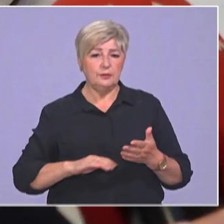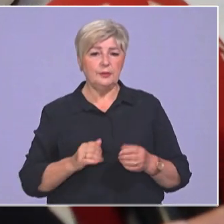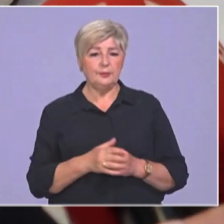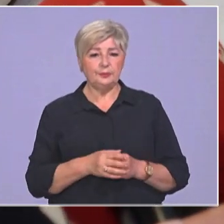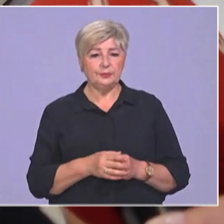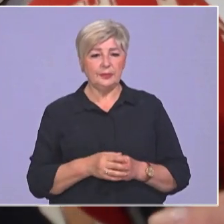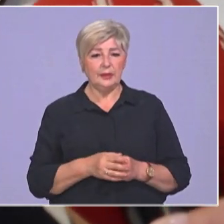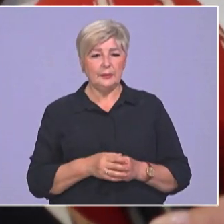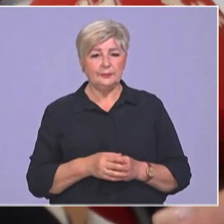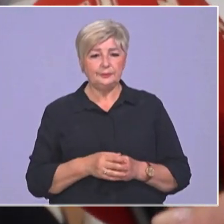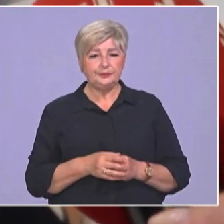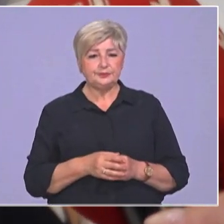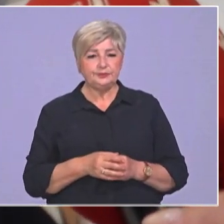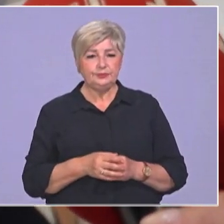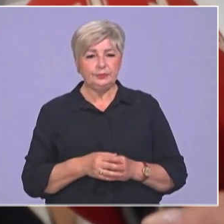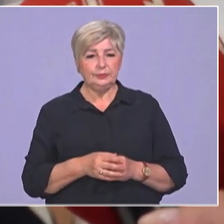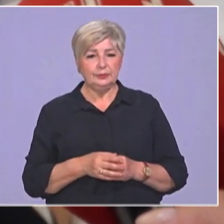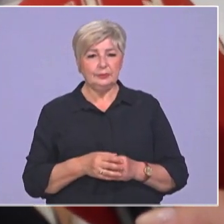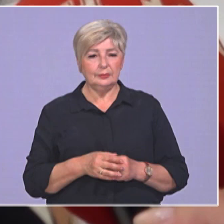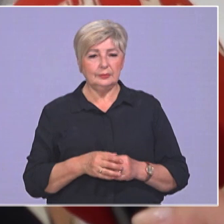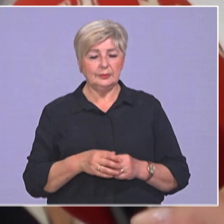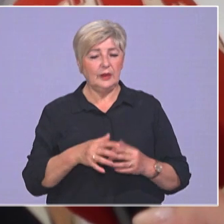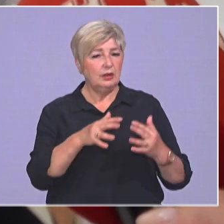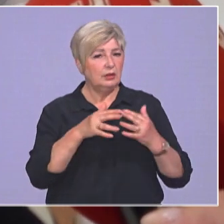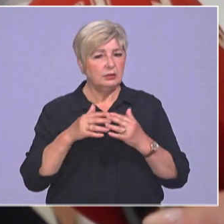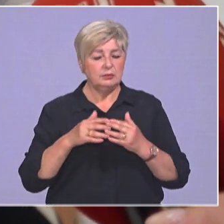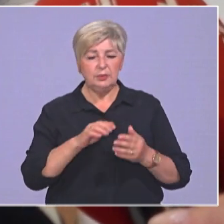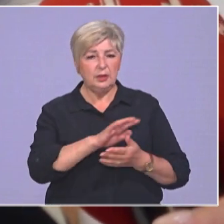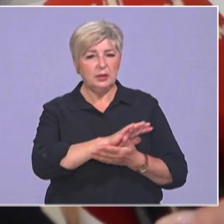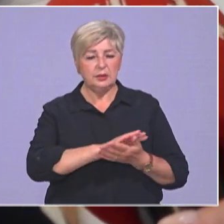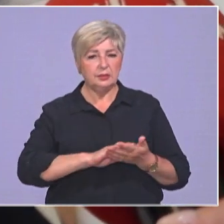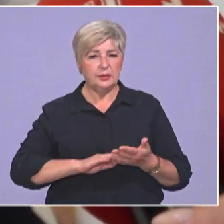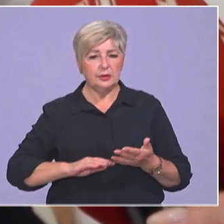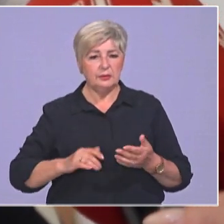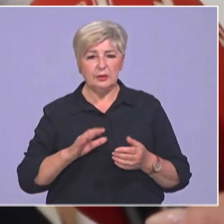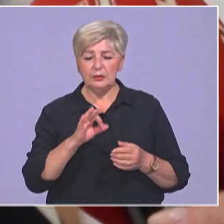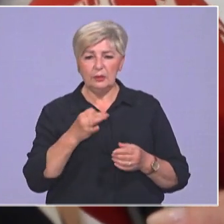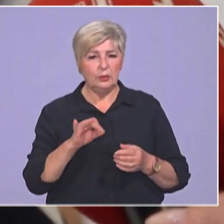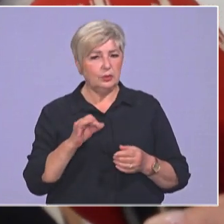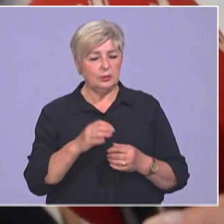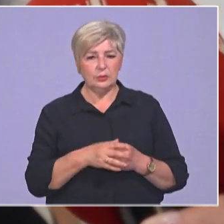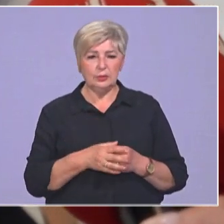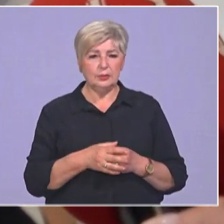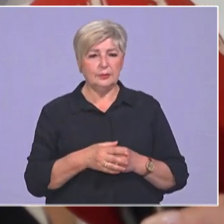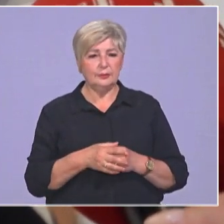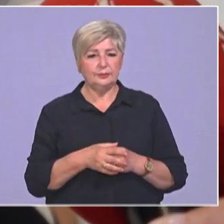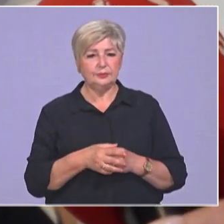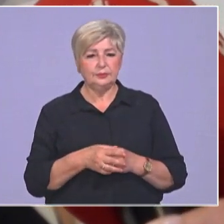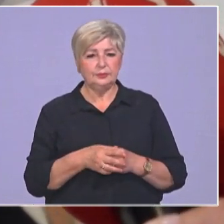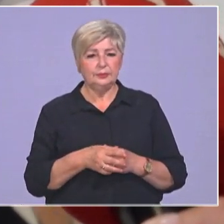Це був бій. Це відривав, ой-ой-ой. Відривав, це відривав півтора